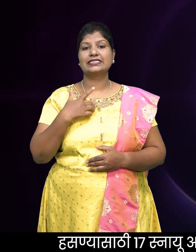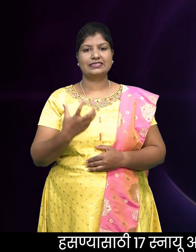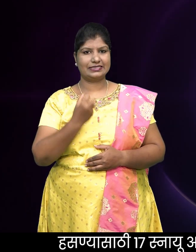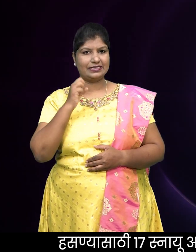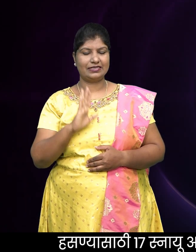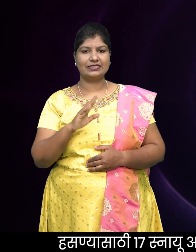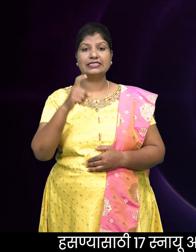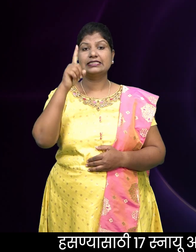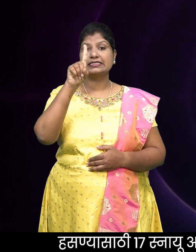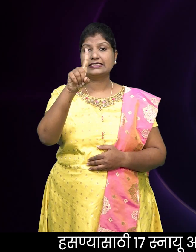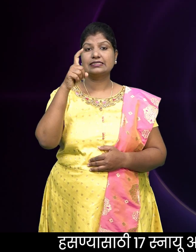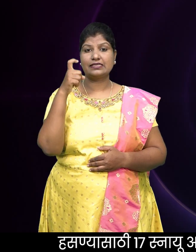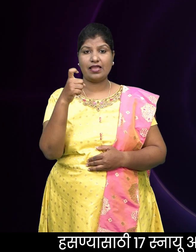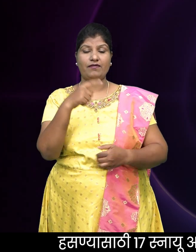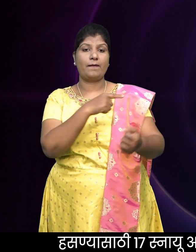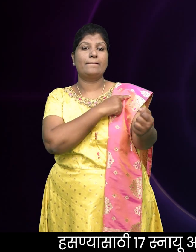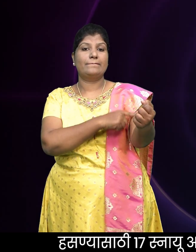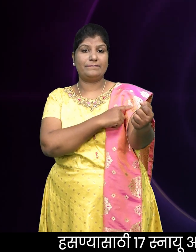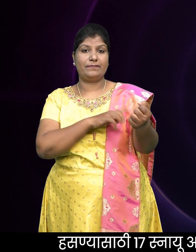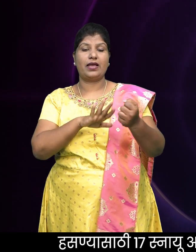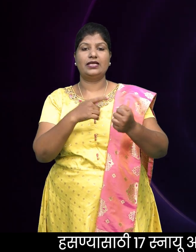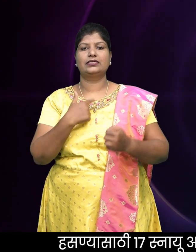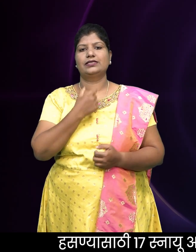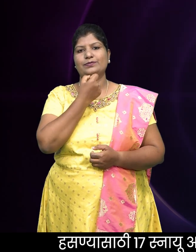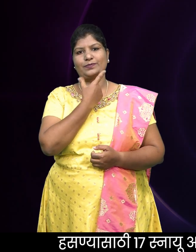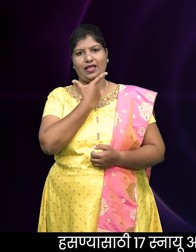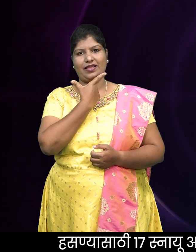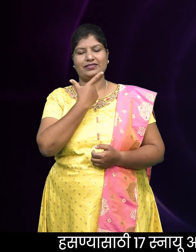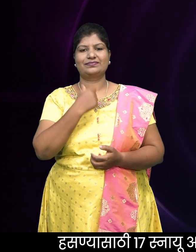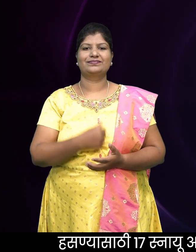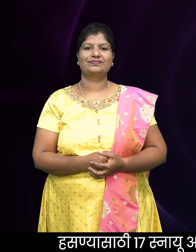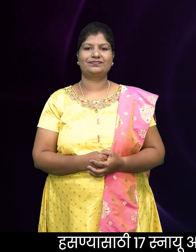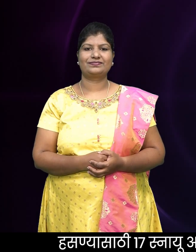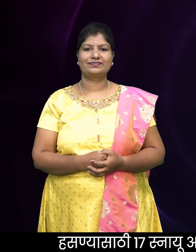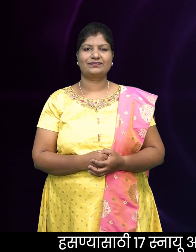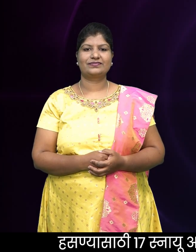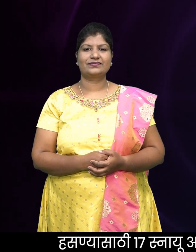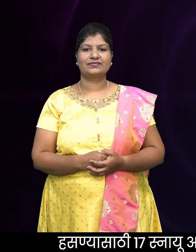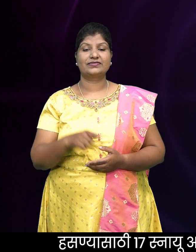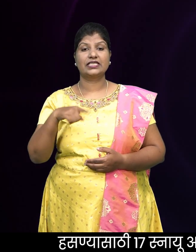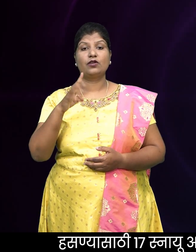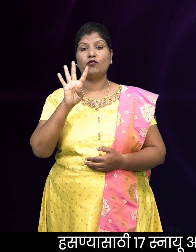हसवण्यासाठी, हसण्यासाठी 17 स्नायू आणि भुसभुशीत करण्यासाठी 42 स्नायू लागतात.